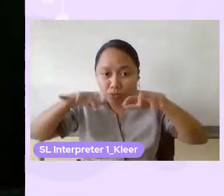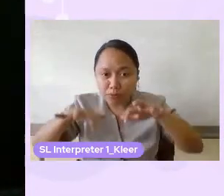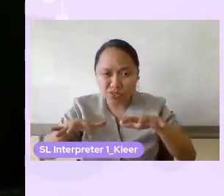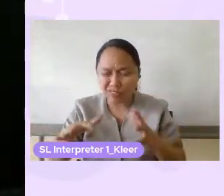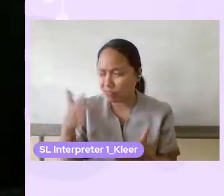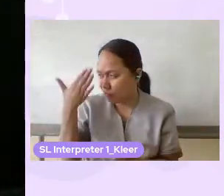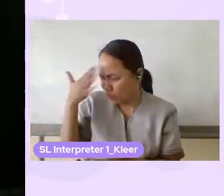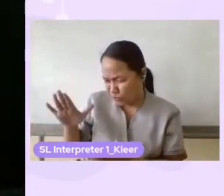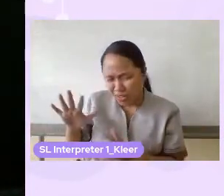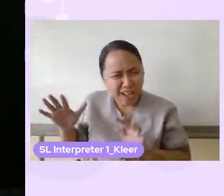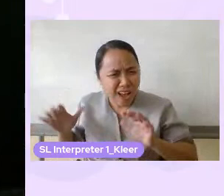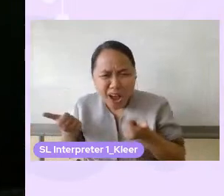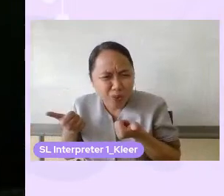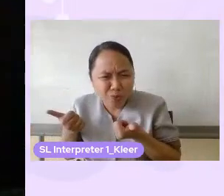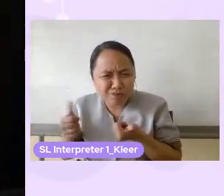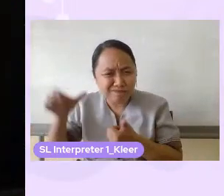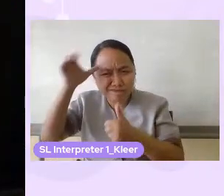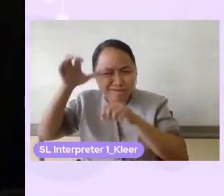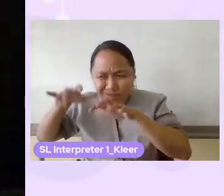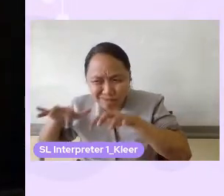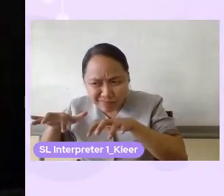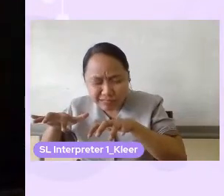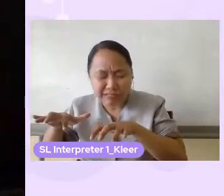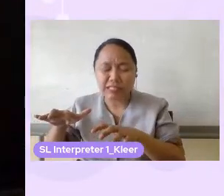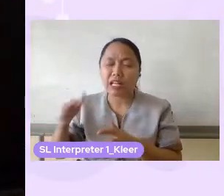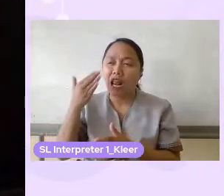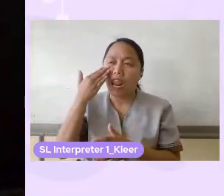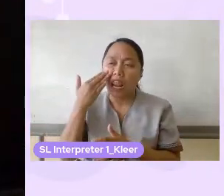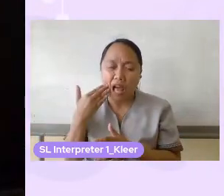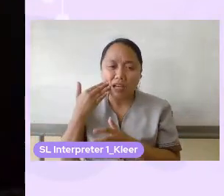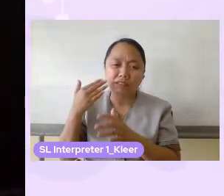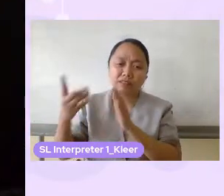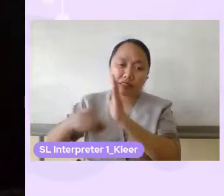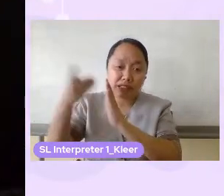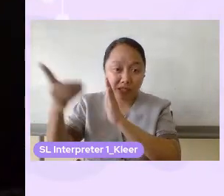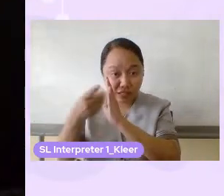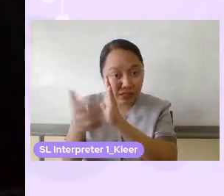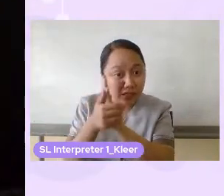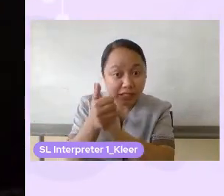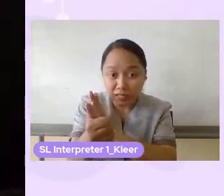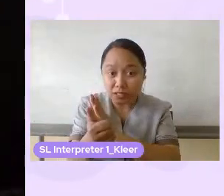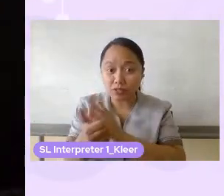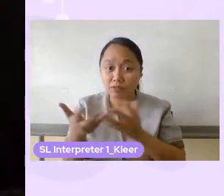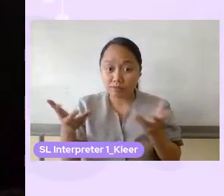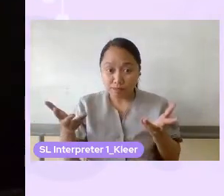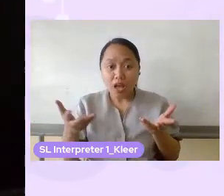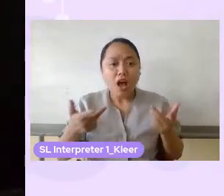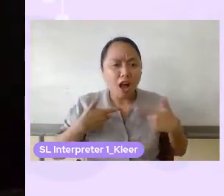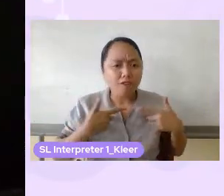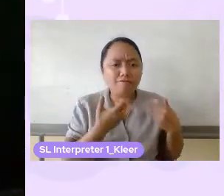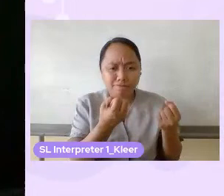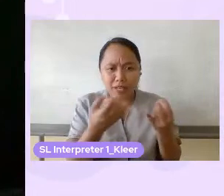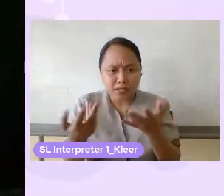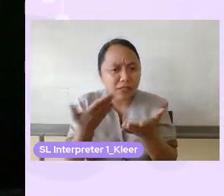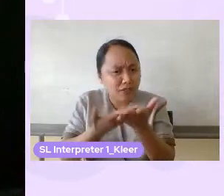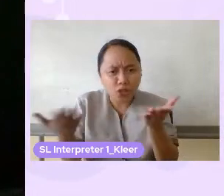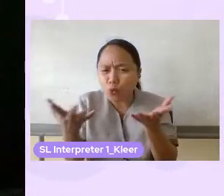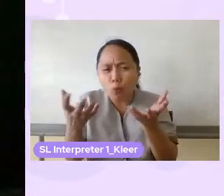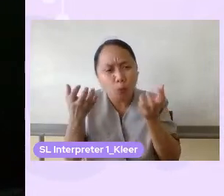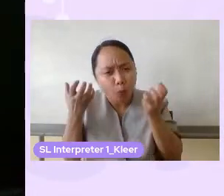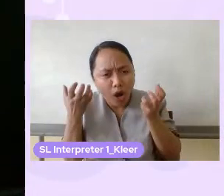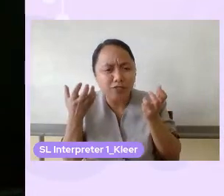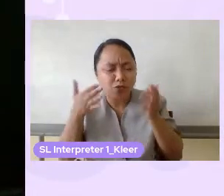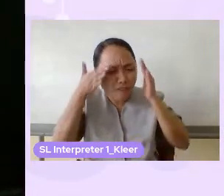at marami ang digital skills. Computer lang yung pangalan ng kurso, no? So these are things that we want to take a look at. And